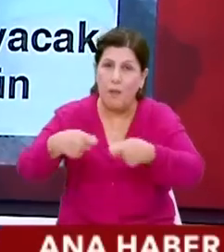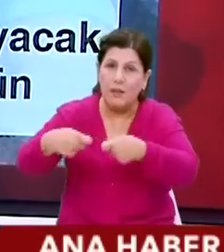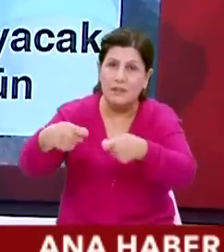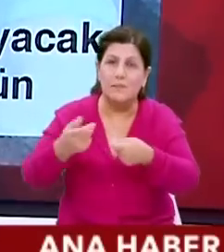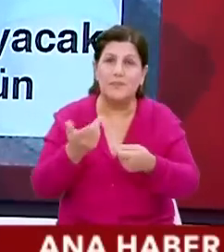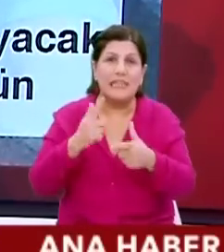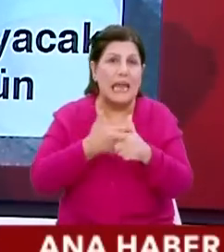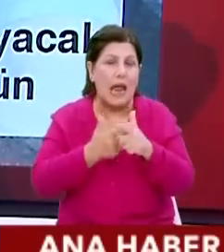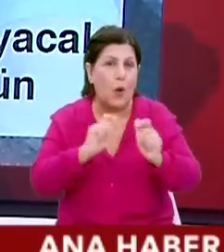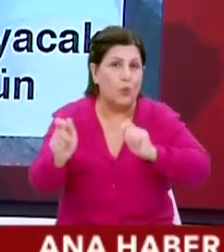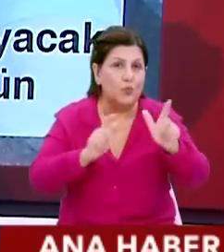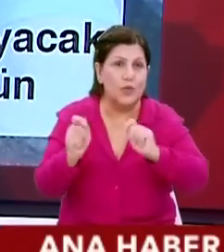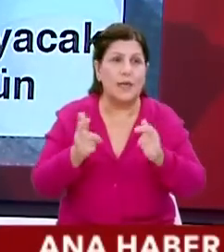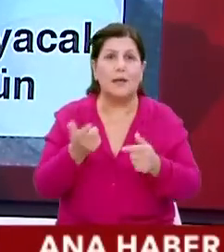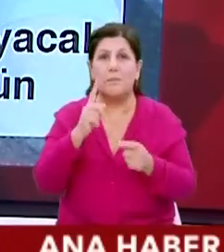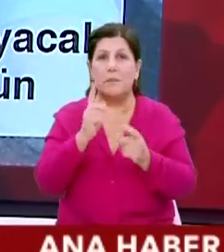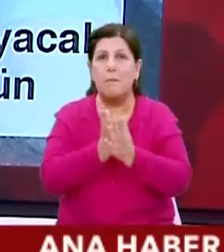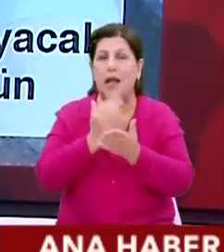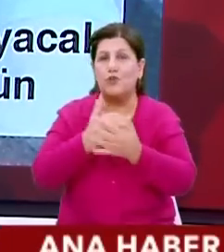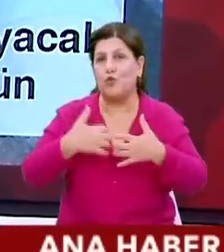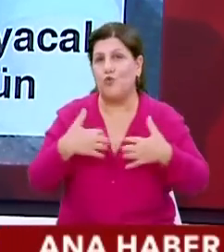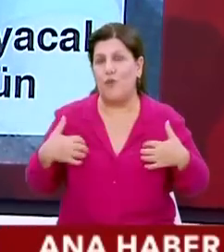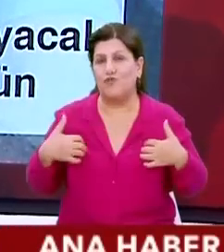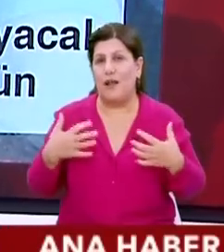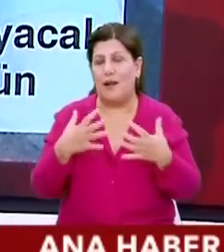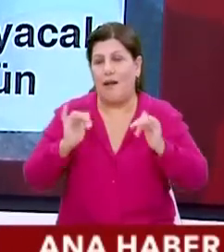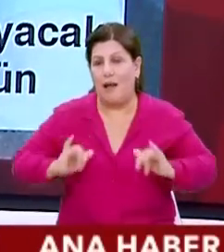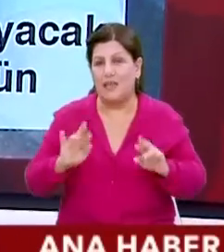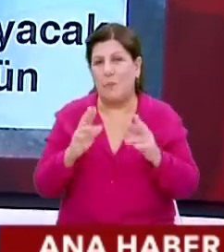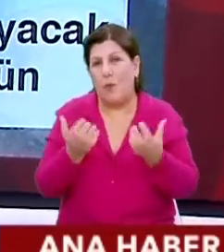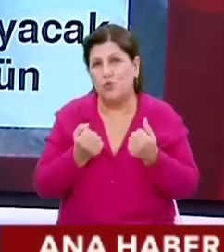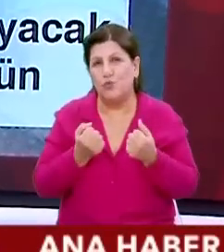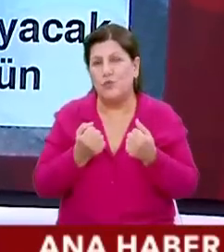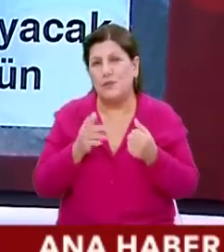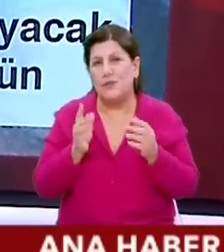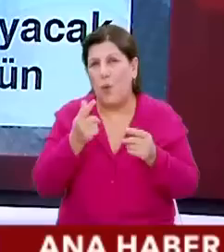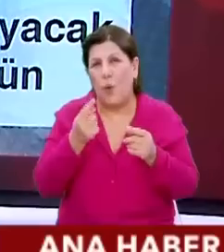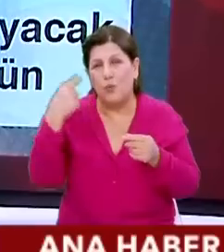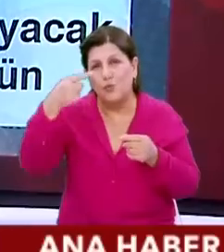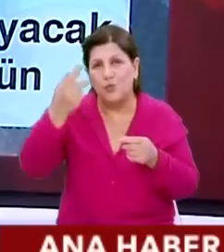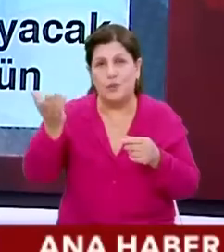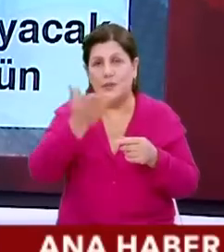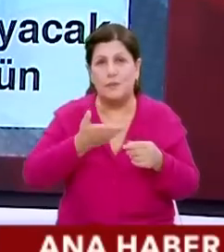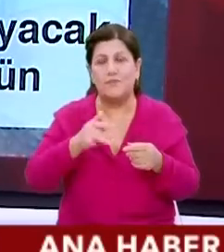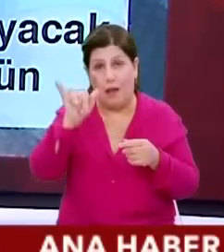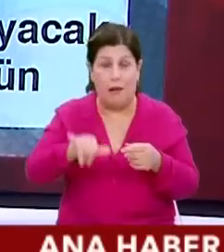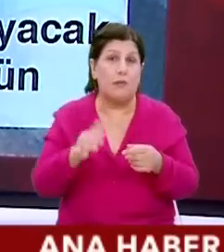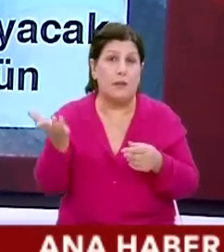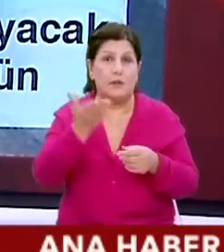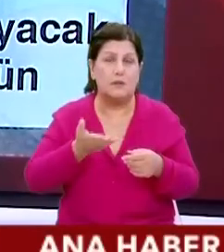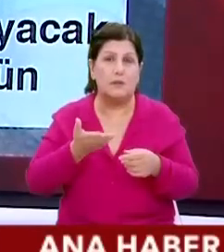kiralarını ödeyecekler bir parça güvence altına alacaklar topu topu bu ne hakları